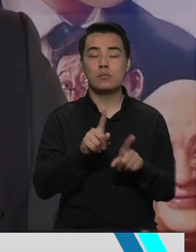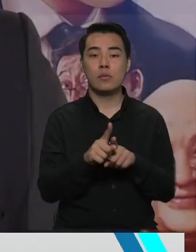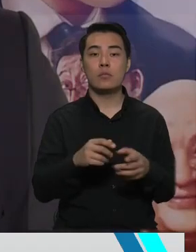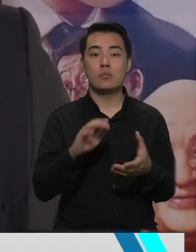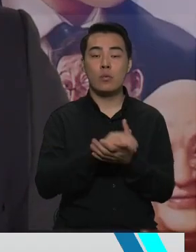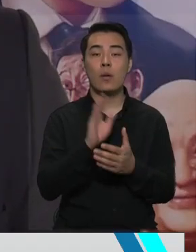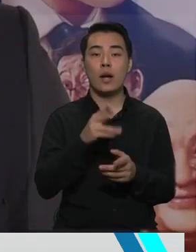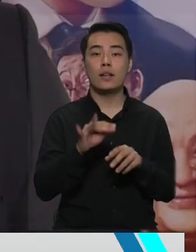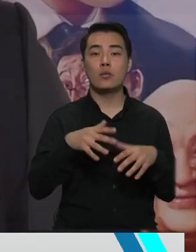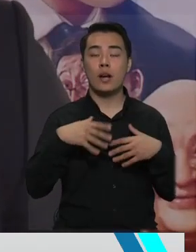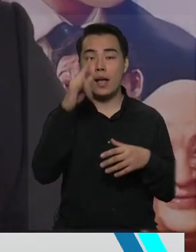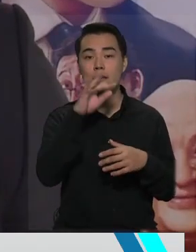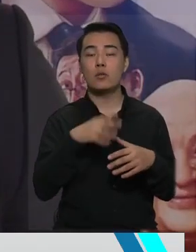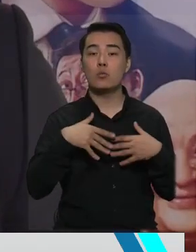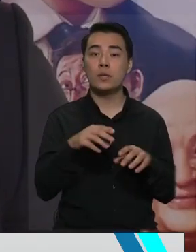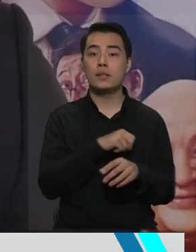казахи и грузины